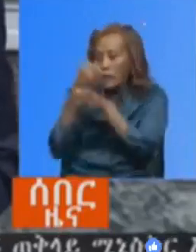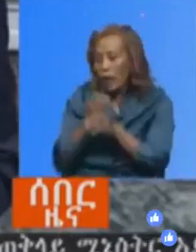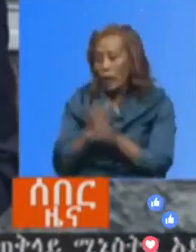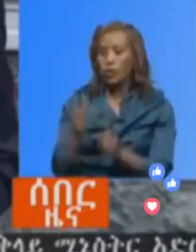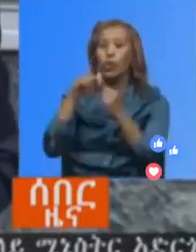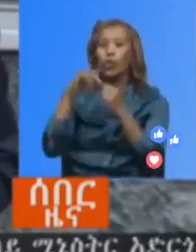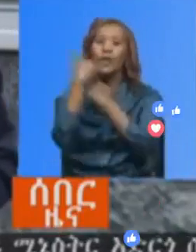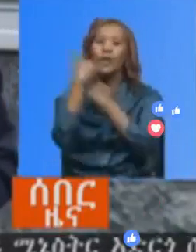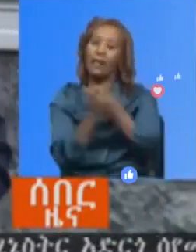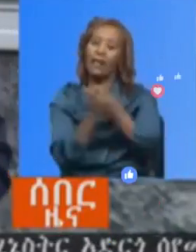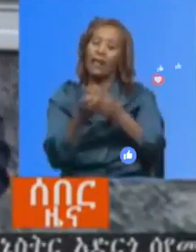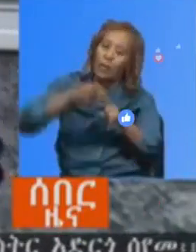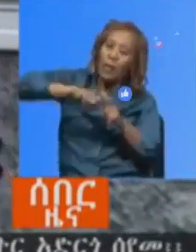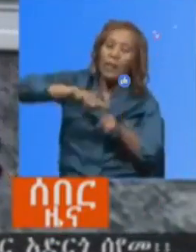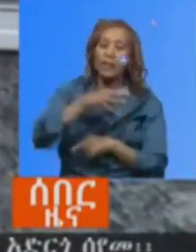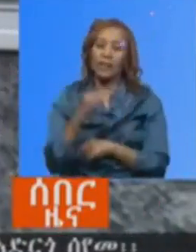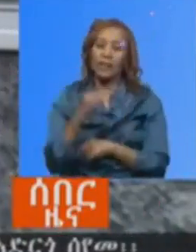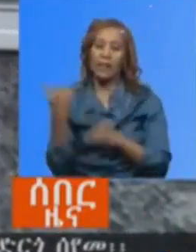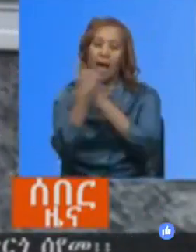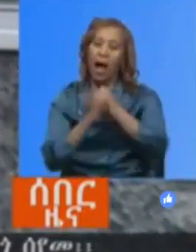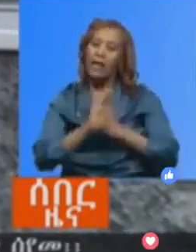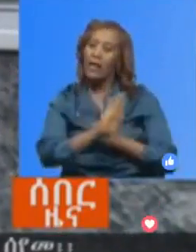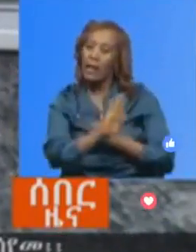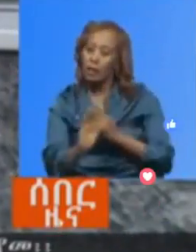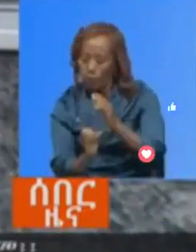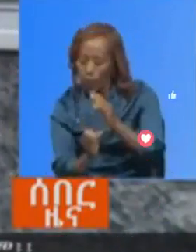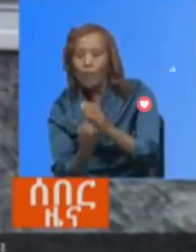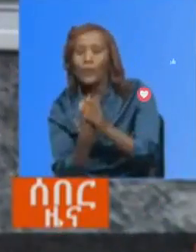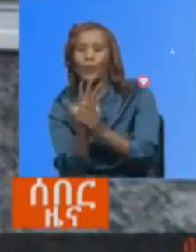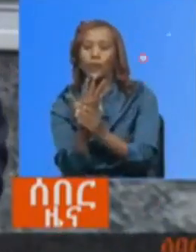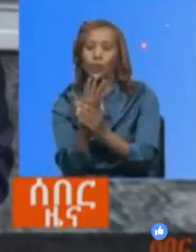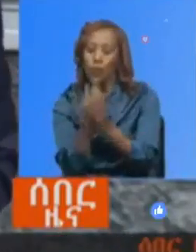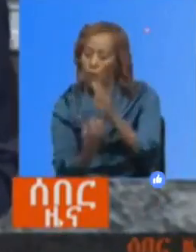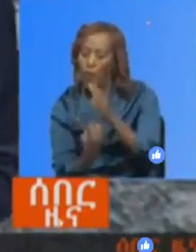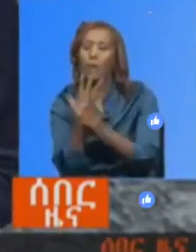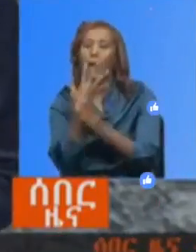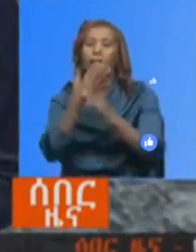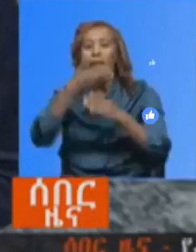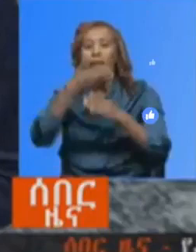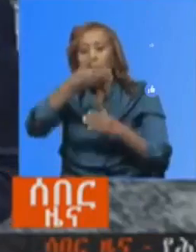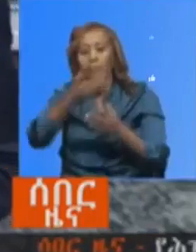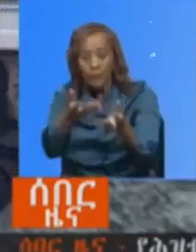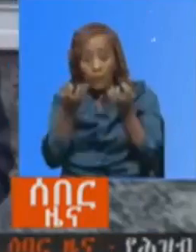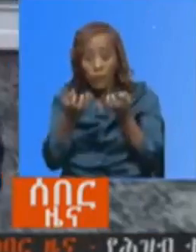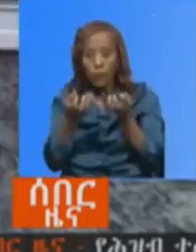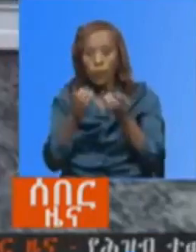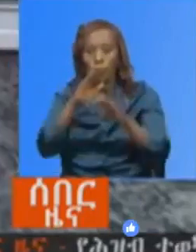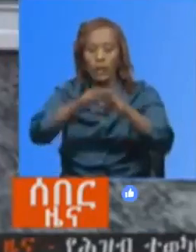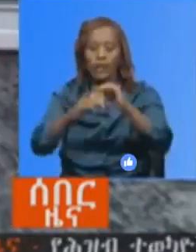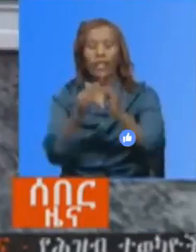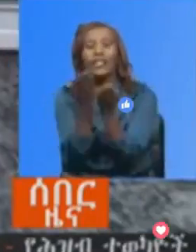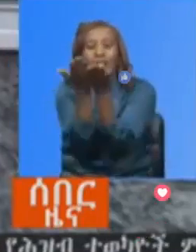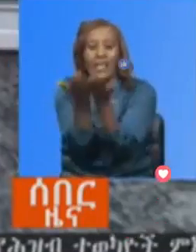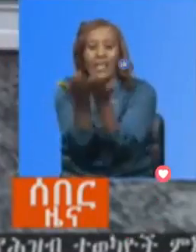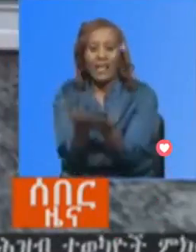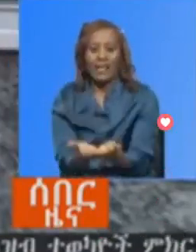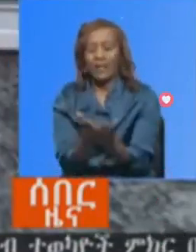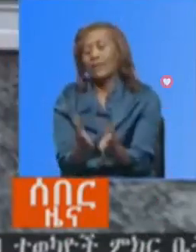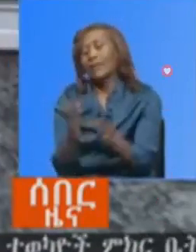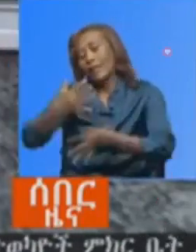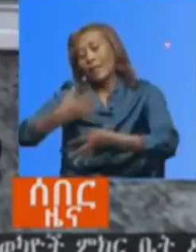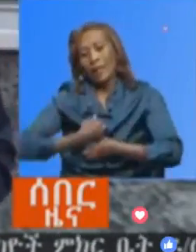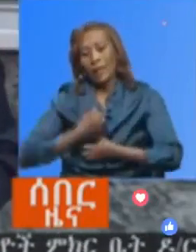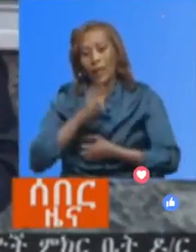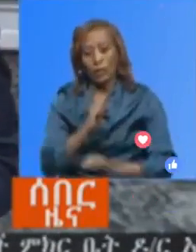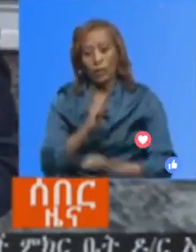ወደ ሀገራችሁ መመለስና ሀገራችሁን አልምታችሁ መልማት ለምትሹ ሁሉ እጃችንን ዘርግተን